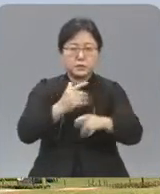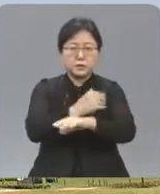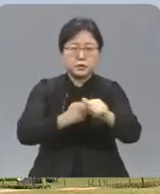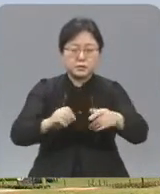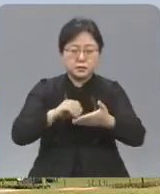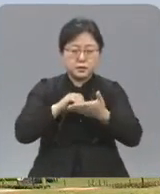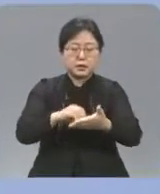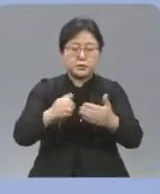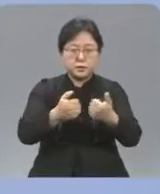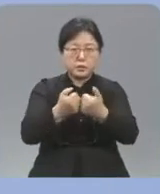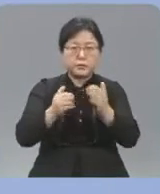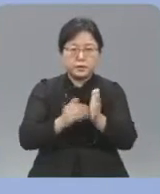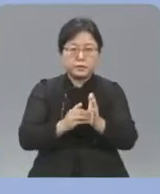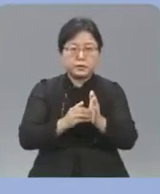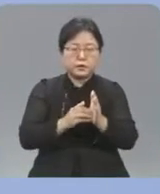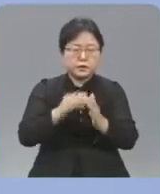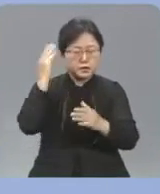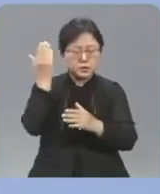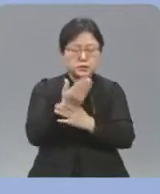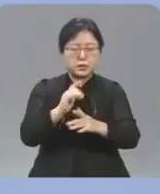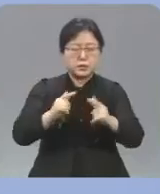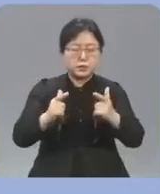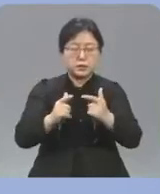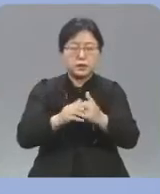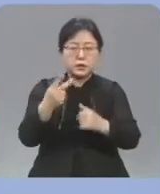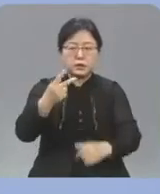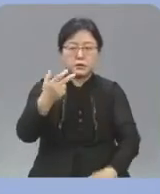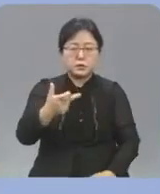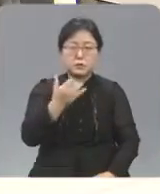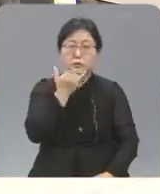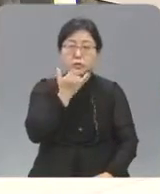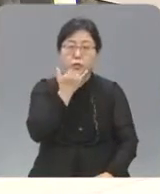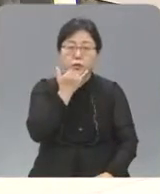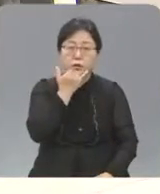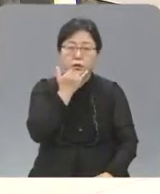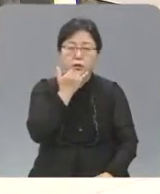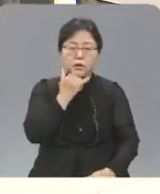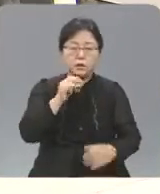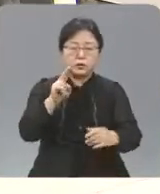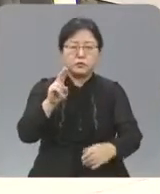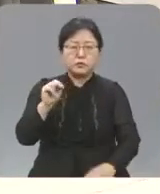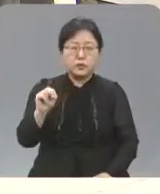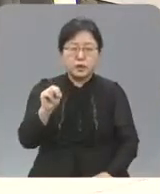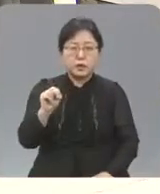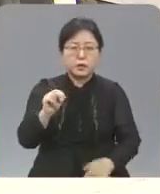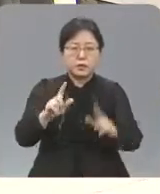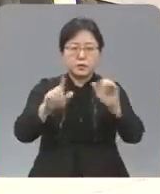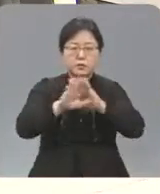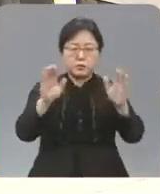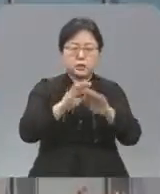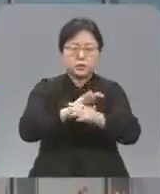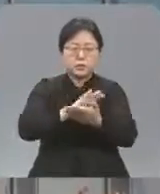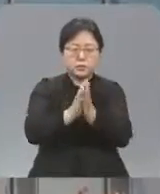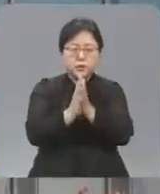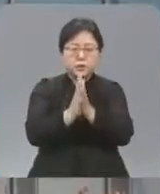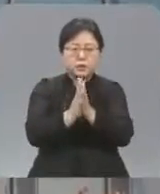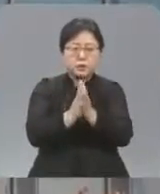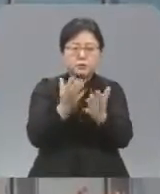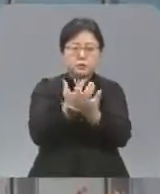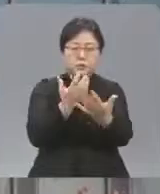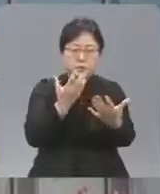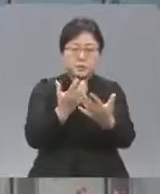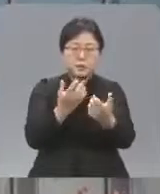협의했습니다. 탈석탄 동맹은 2017년 독일 본에서 열린 유엔 기후변화협약 당사국